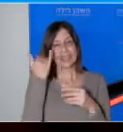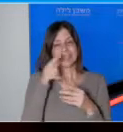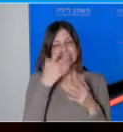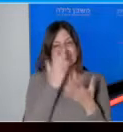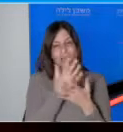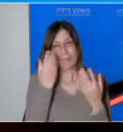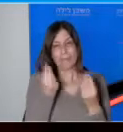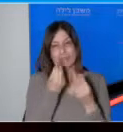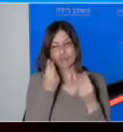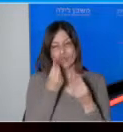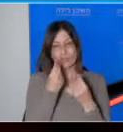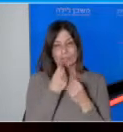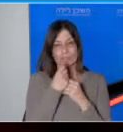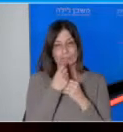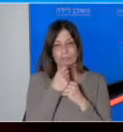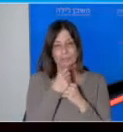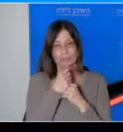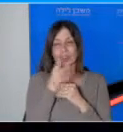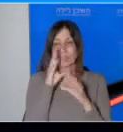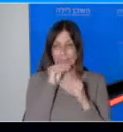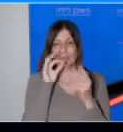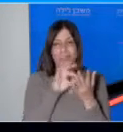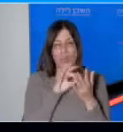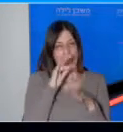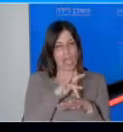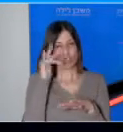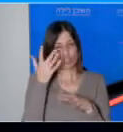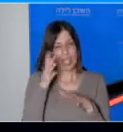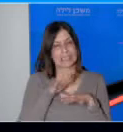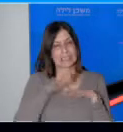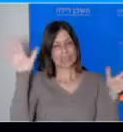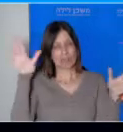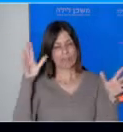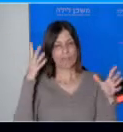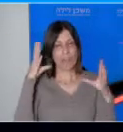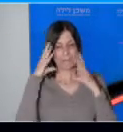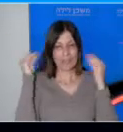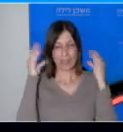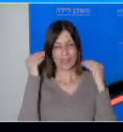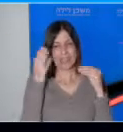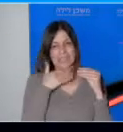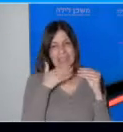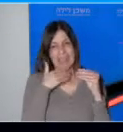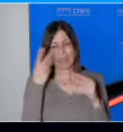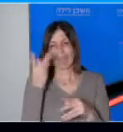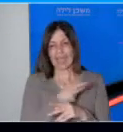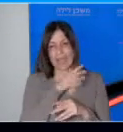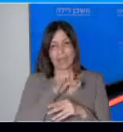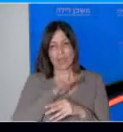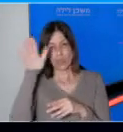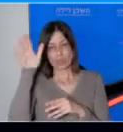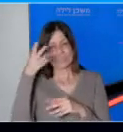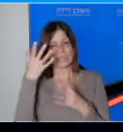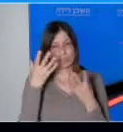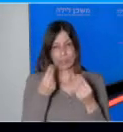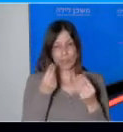לא תמיד, זה כבר משהו שנמצא... אז רגע, עיניו, ככה נגעת בנקודה רגישה, שדה התעופה בן גוריון, ישראלים הרי רגילים לטוס בככה